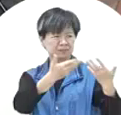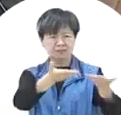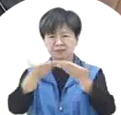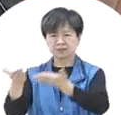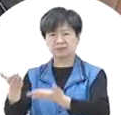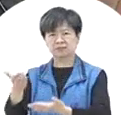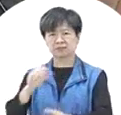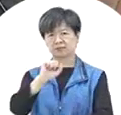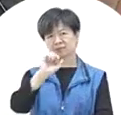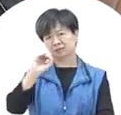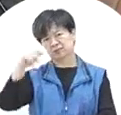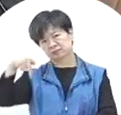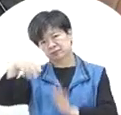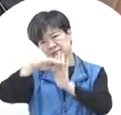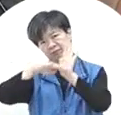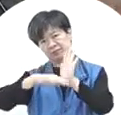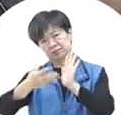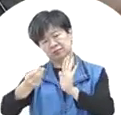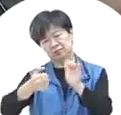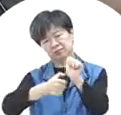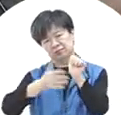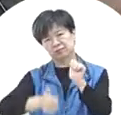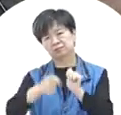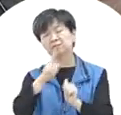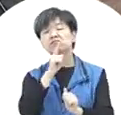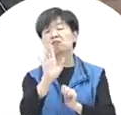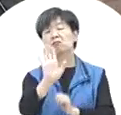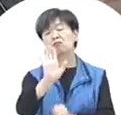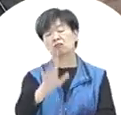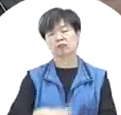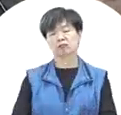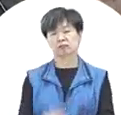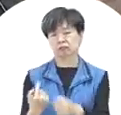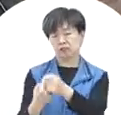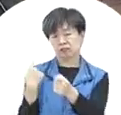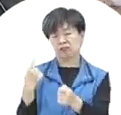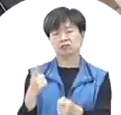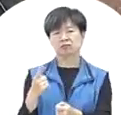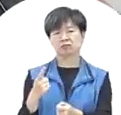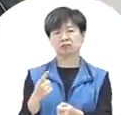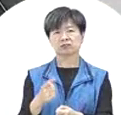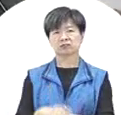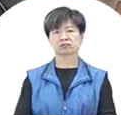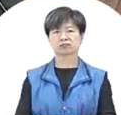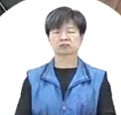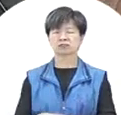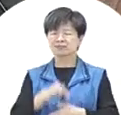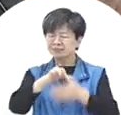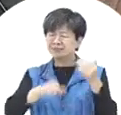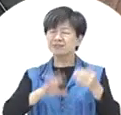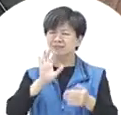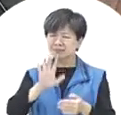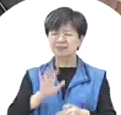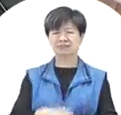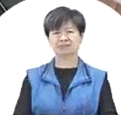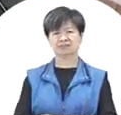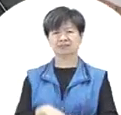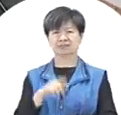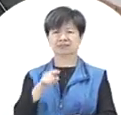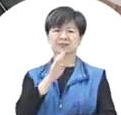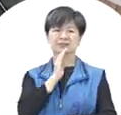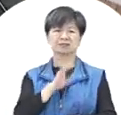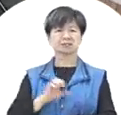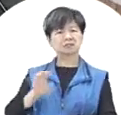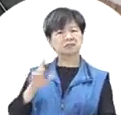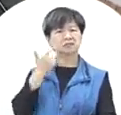的 SOP。 我知道副局长你要说有，你的局长我们去年就接到另外一 个，这个是一定的机制的，不会没有， 你们的机制就是跟家长说